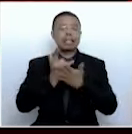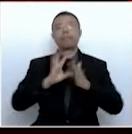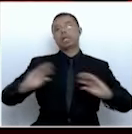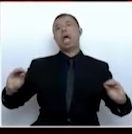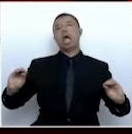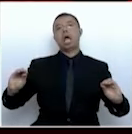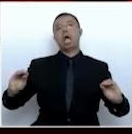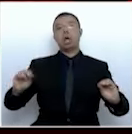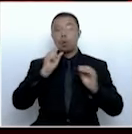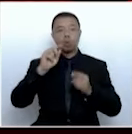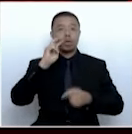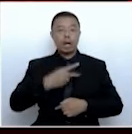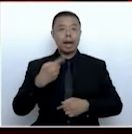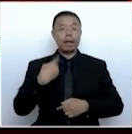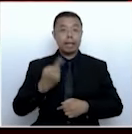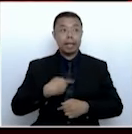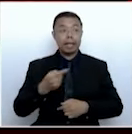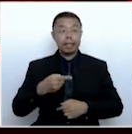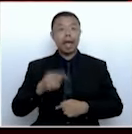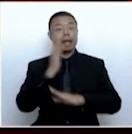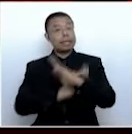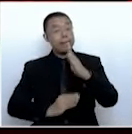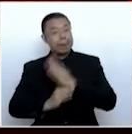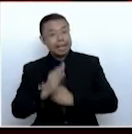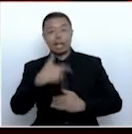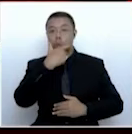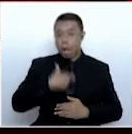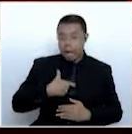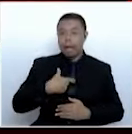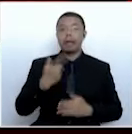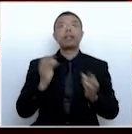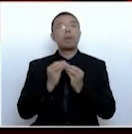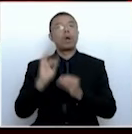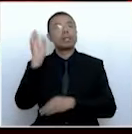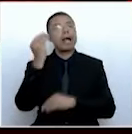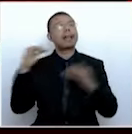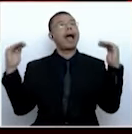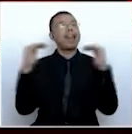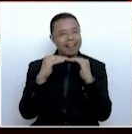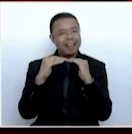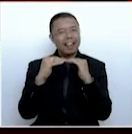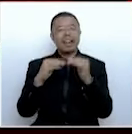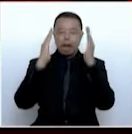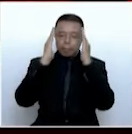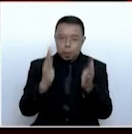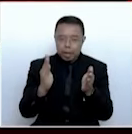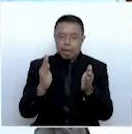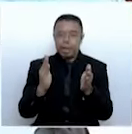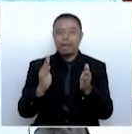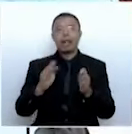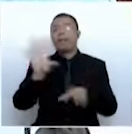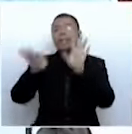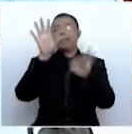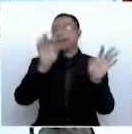aja. Khusus saudara kita yang dilans, disabilitas dan lanjut usia. Kita bangun Jakarta yang adil dan peduli dan gak